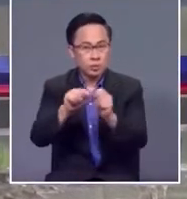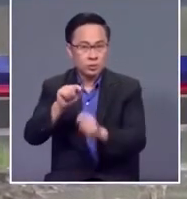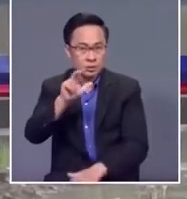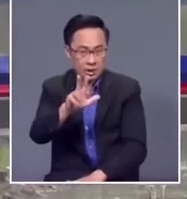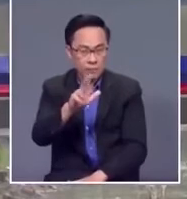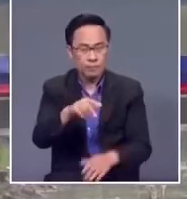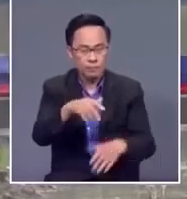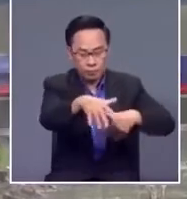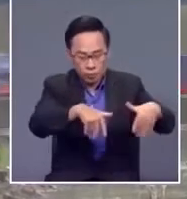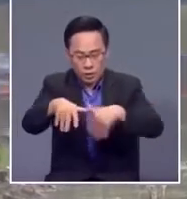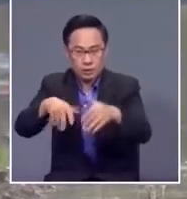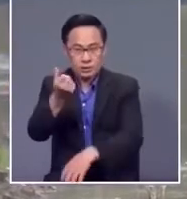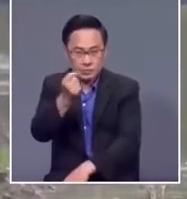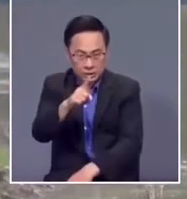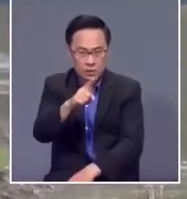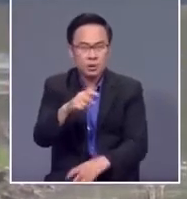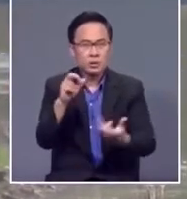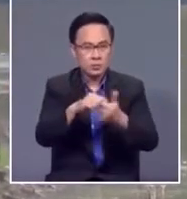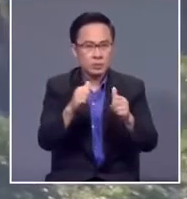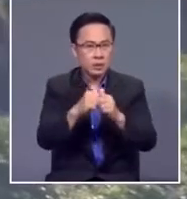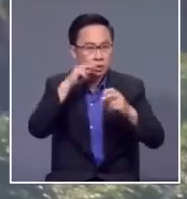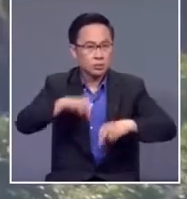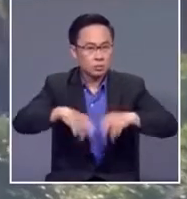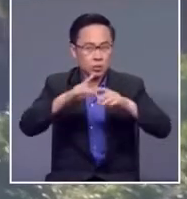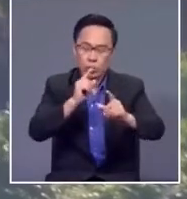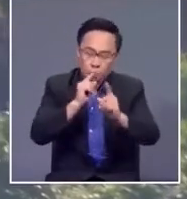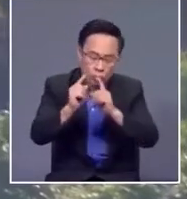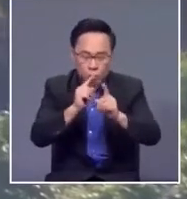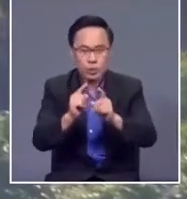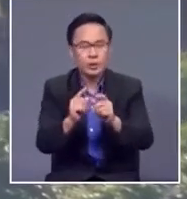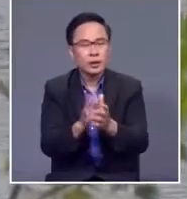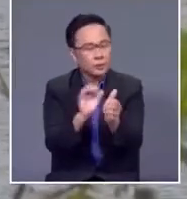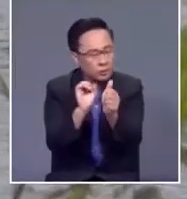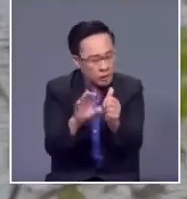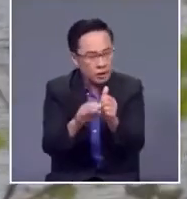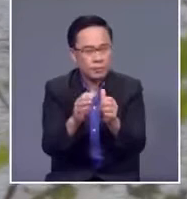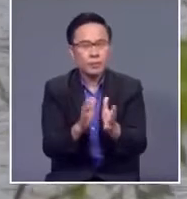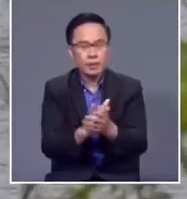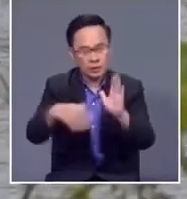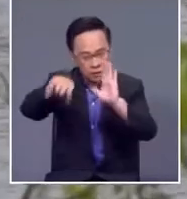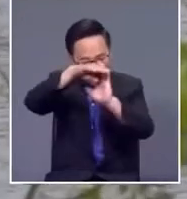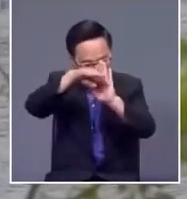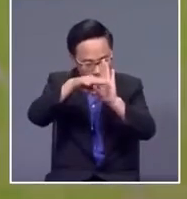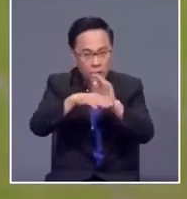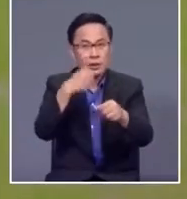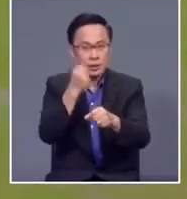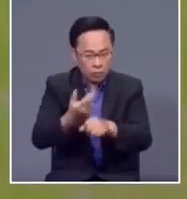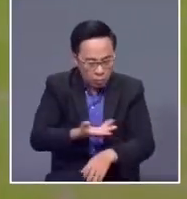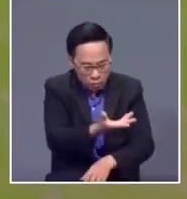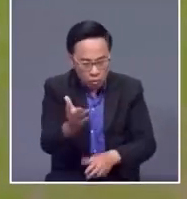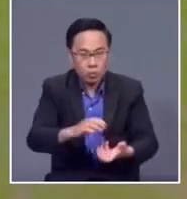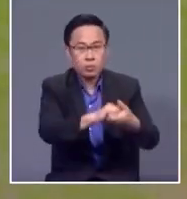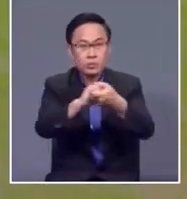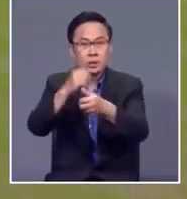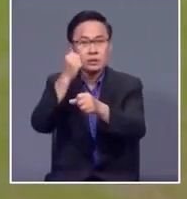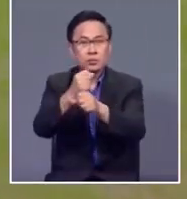เพราะนั้นตรงนี้ก็ทำความเข้าใจให้เกิดขึ้นแล้วก็ปฏิบัติตามเงื่อนไขแล้วก็นำไปสู่ผลสัมฤทธิ์ก็คือความต้อง